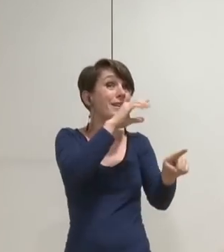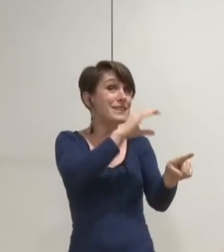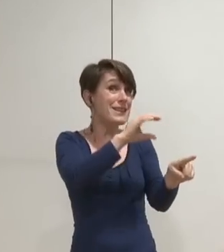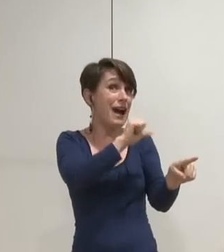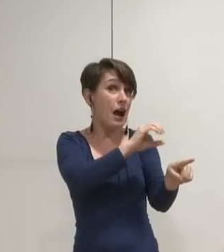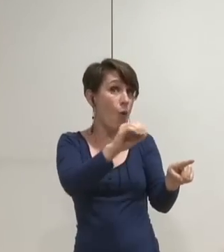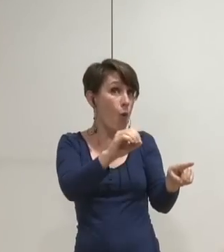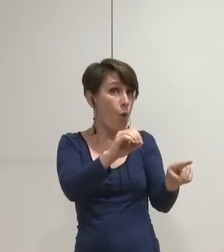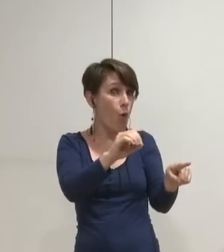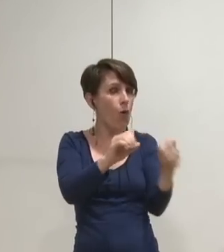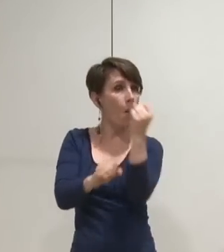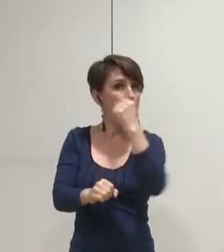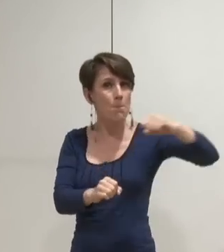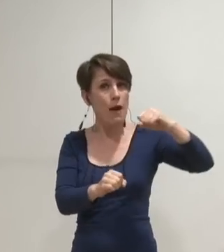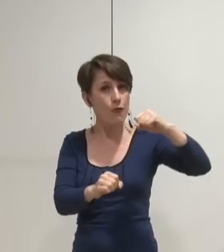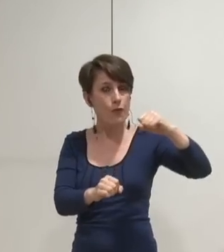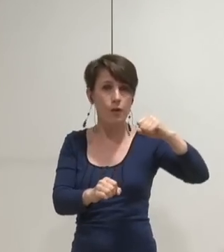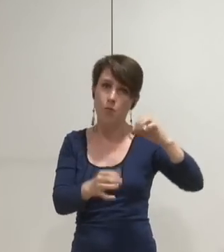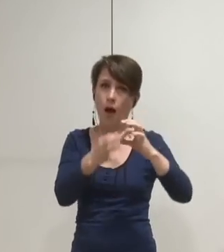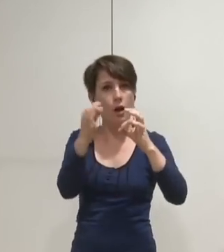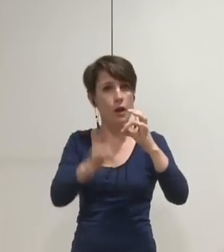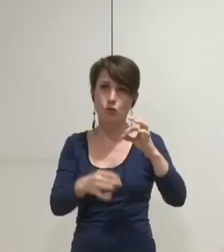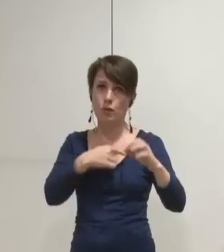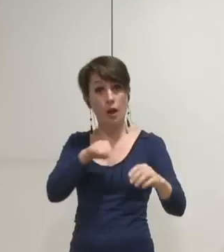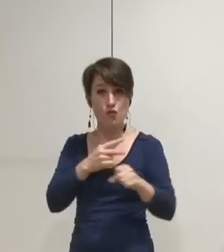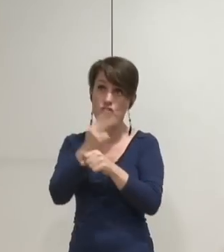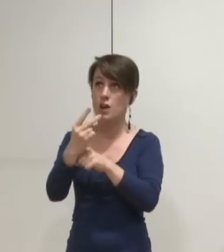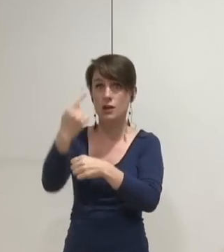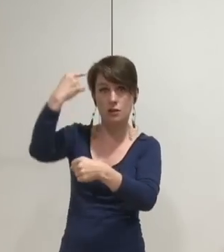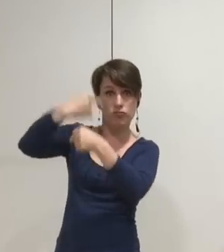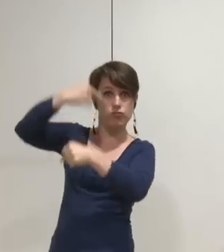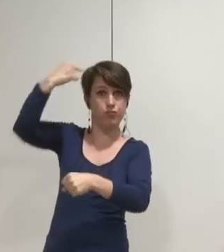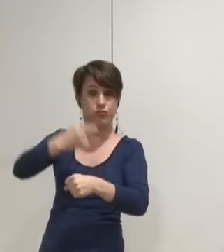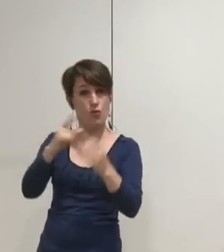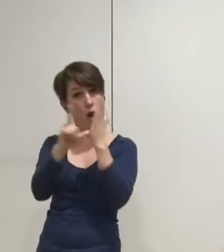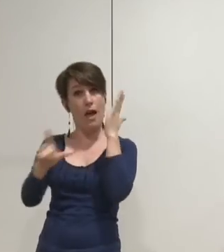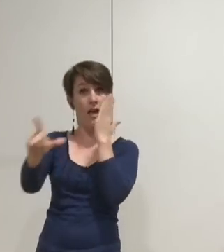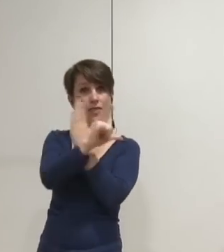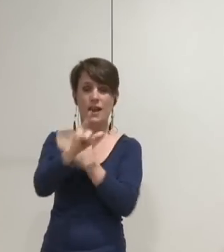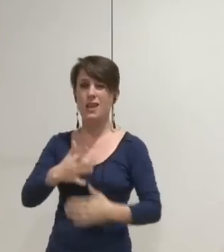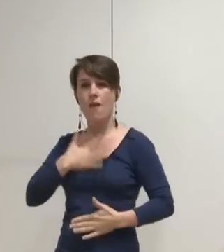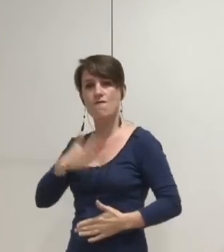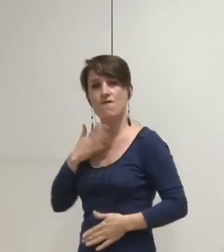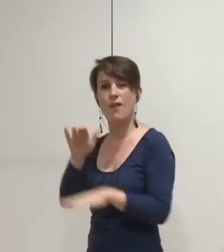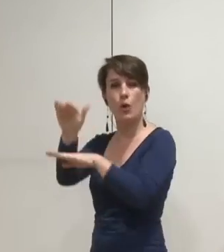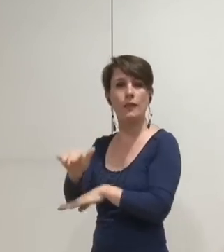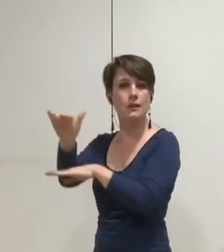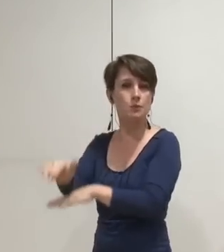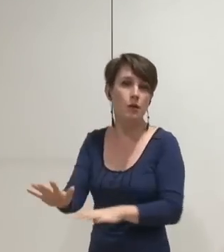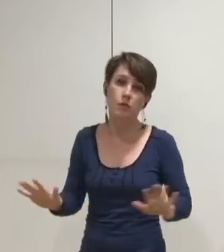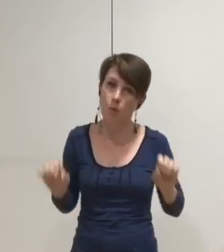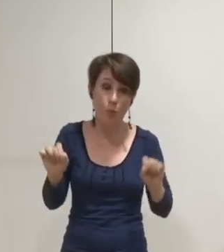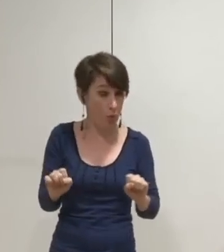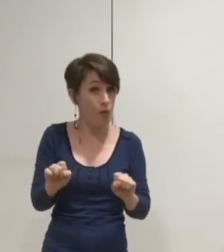on s'expose au délit de favoritisme qui est effectivement sévèrement réprimé sans même